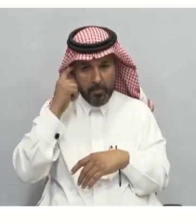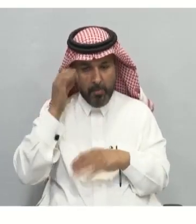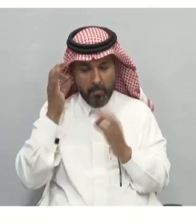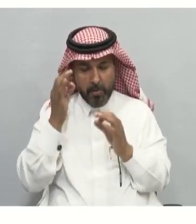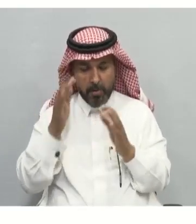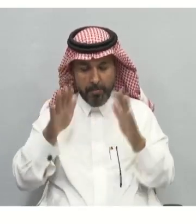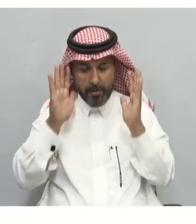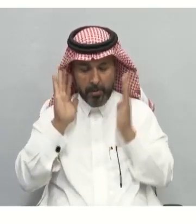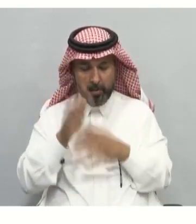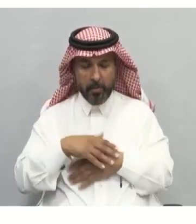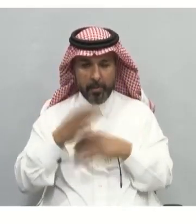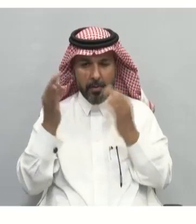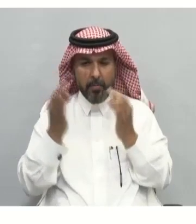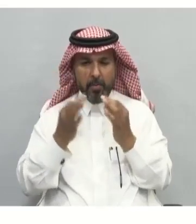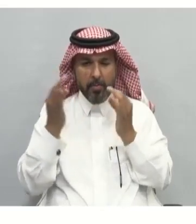الصلاه